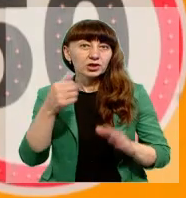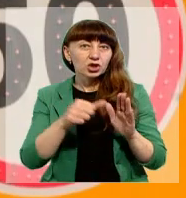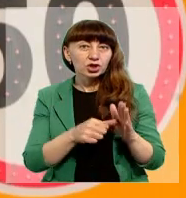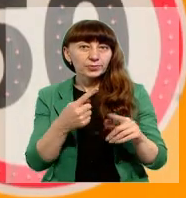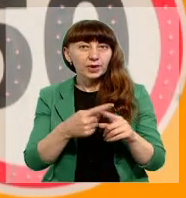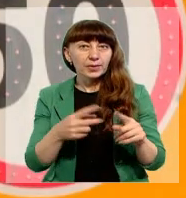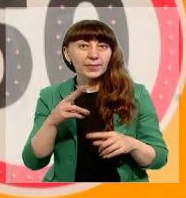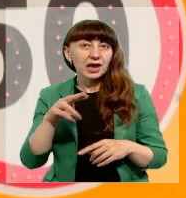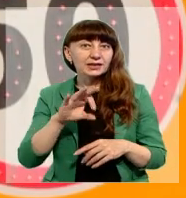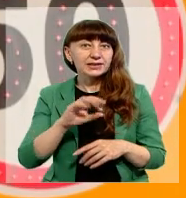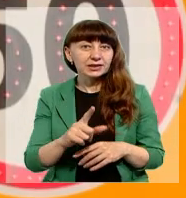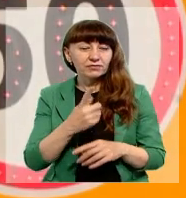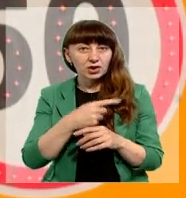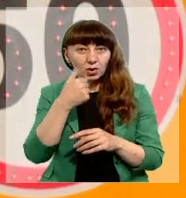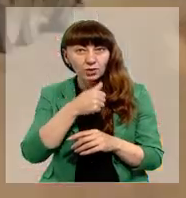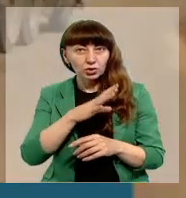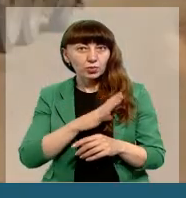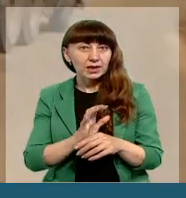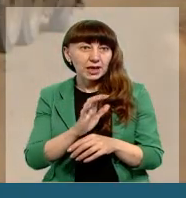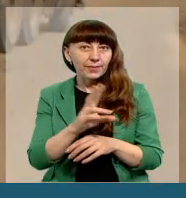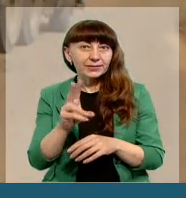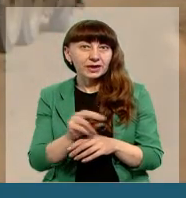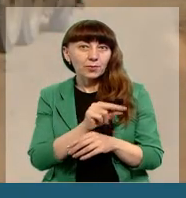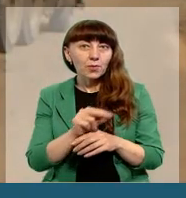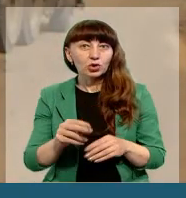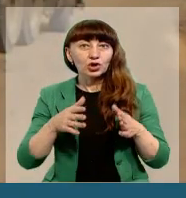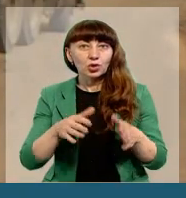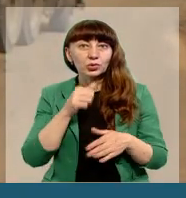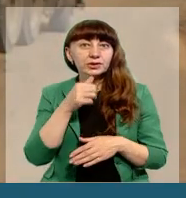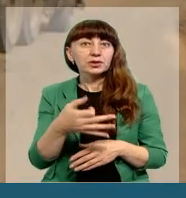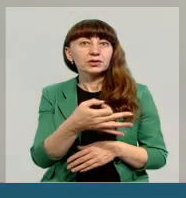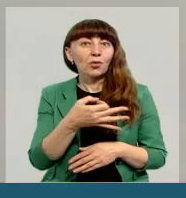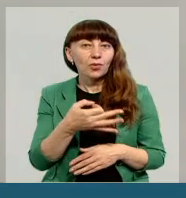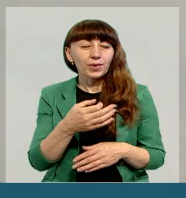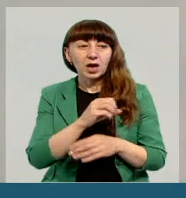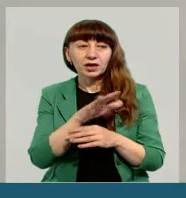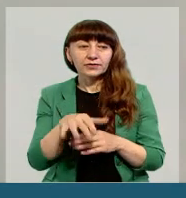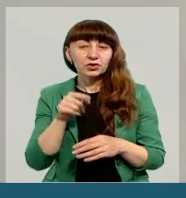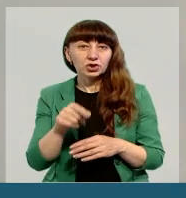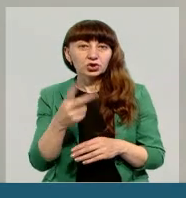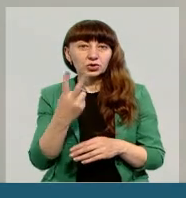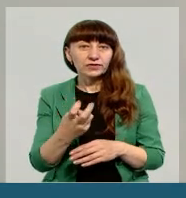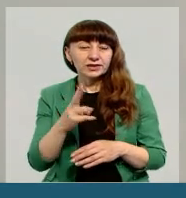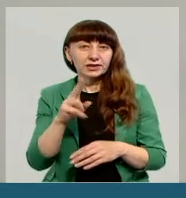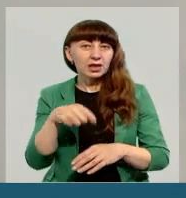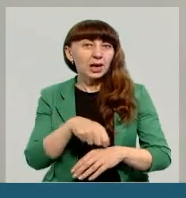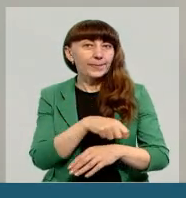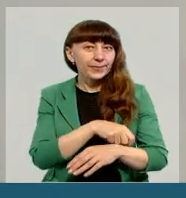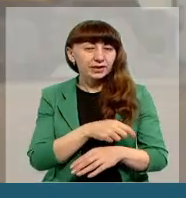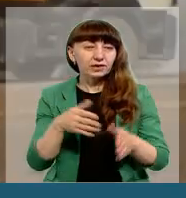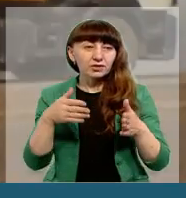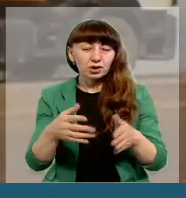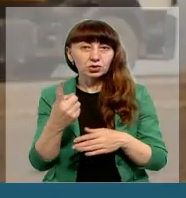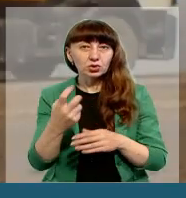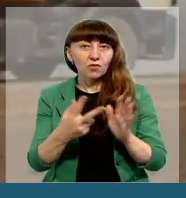56,5 миллиардов тенге в этом году направлено на ремонт дорог в Кустанайской области. Охватят 1200 километров в